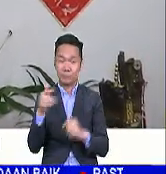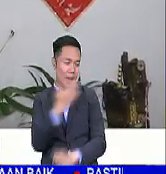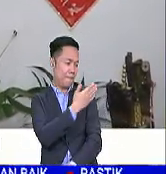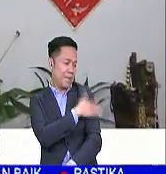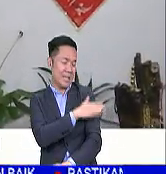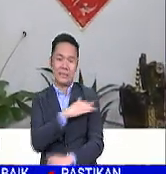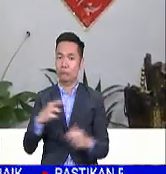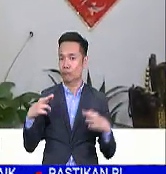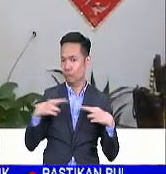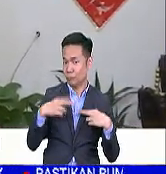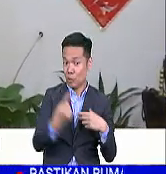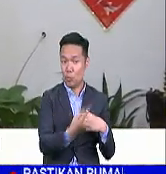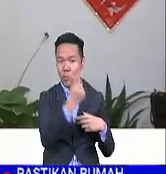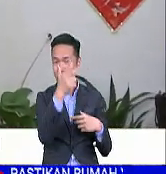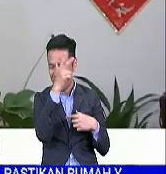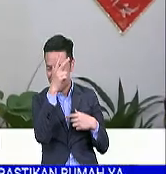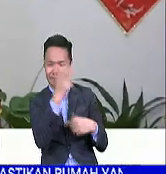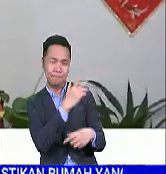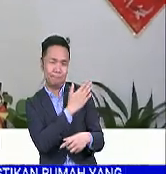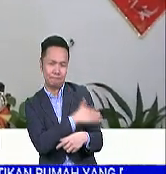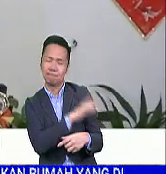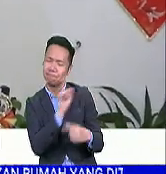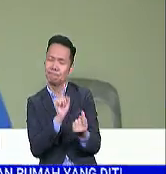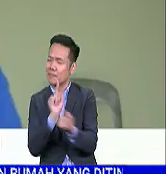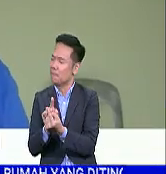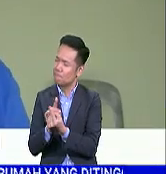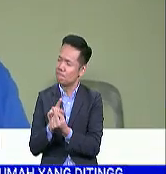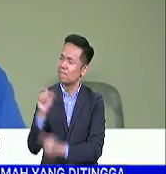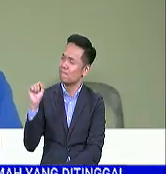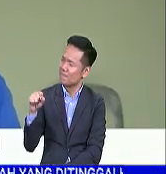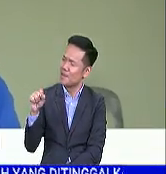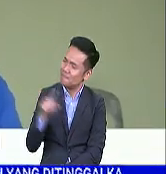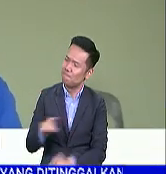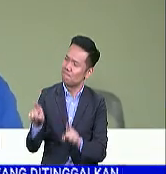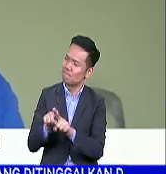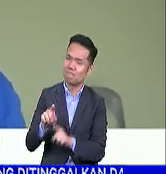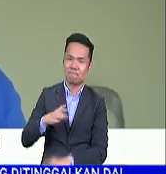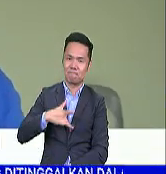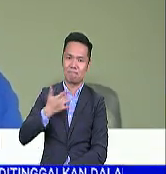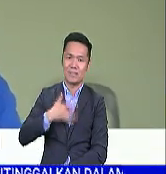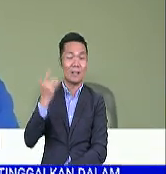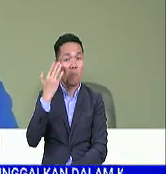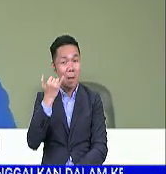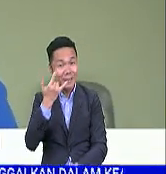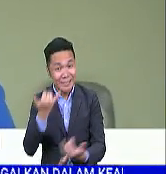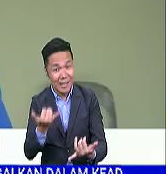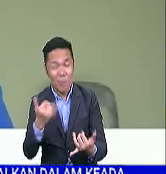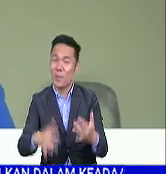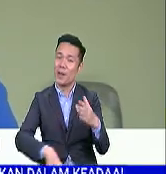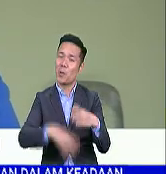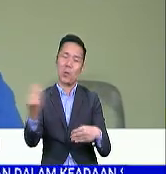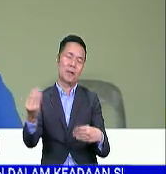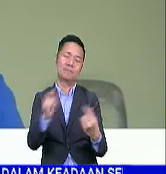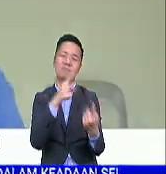pesara kerajaan yang ditemui turut memberi pendapat yang serupa kerana sambutan tahun ini boleh keluar rumah berbanding tempoh